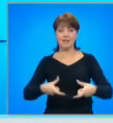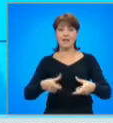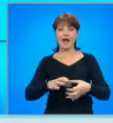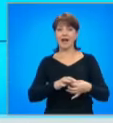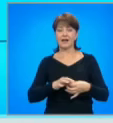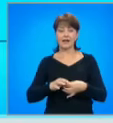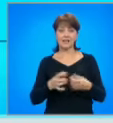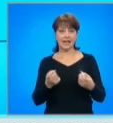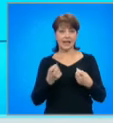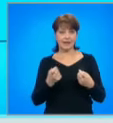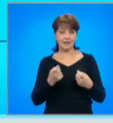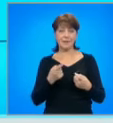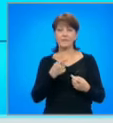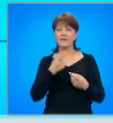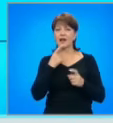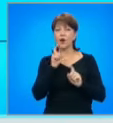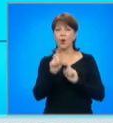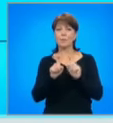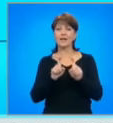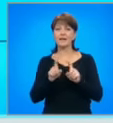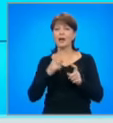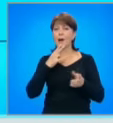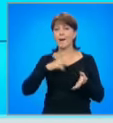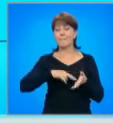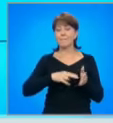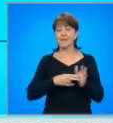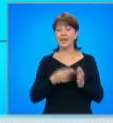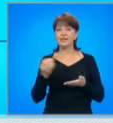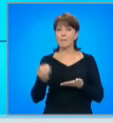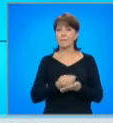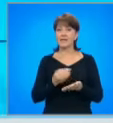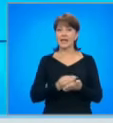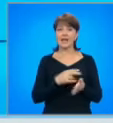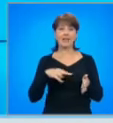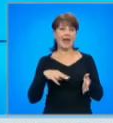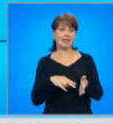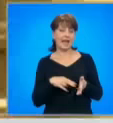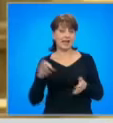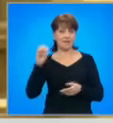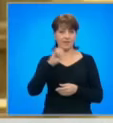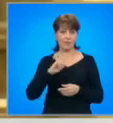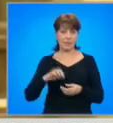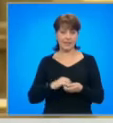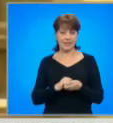Гърция. На летището те коментираха и плана за пестене на енергия в Европейския съюз.